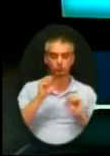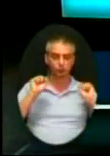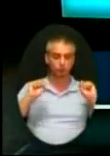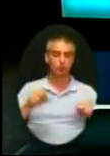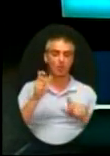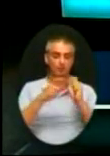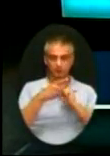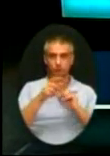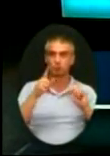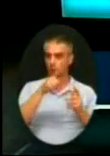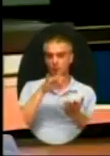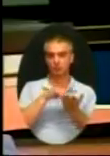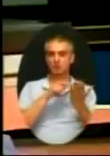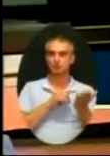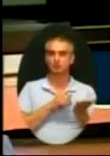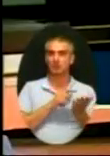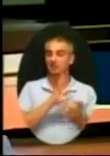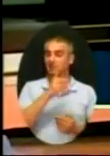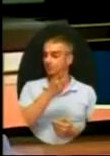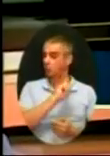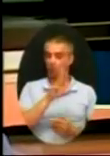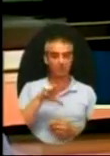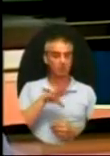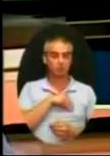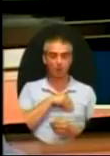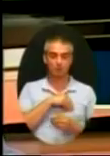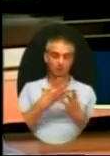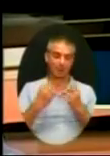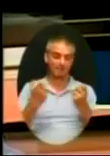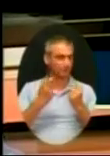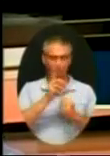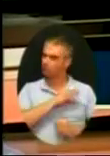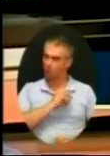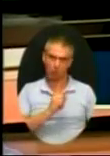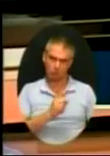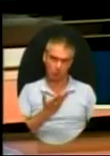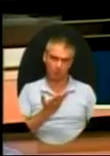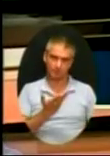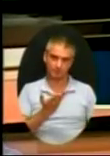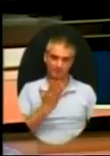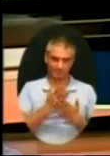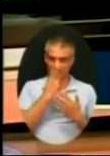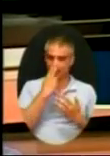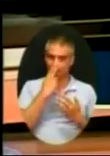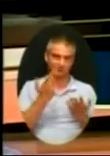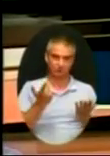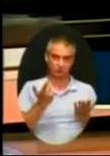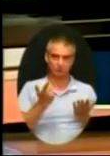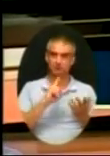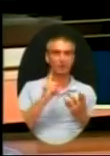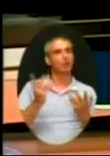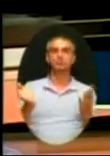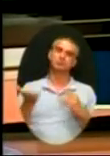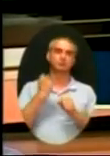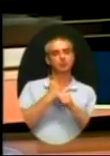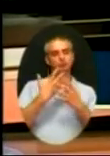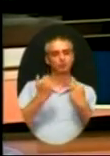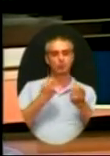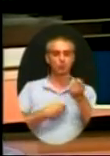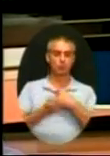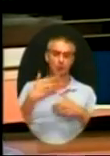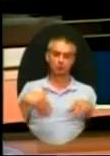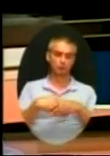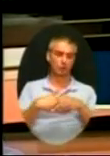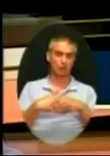שולט באנשים, הוא נמצא שם, כל עוד הוא לא יהיה מוכן לפירוז, והוא לא מוכן, הרי ניסינו, זה לא ש... תלכו לפירוז תמורת